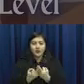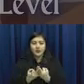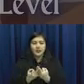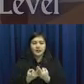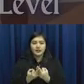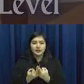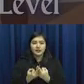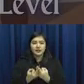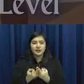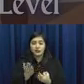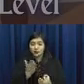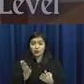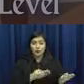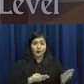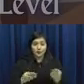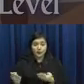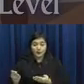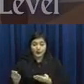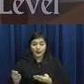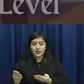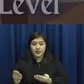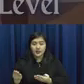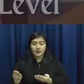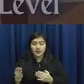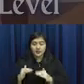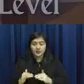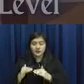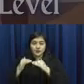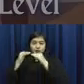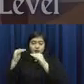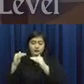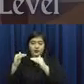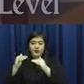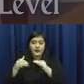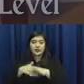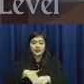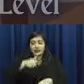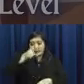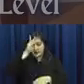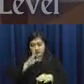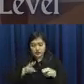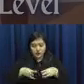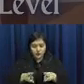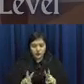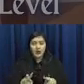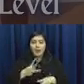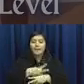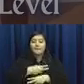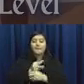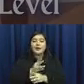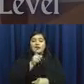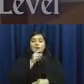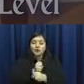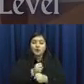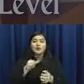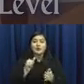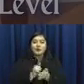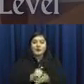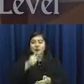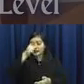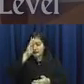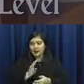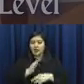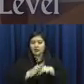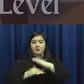gustong pagtaguyod ng Diyos. You see, ipataguyod natin yan sa Diyos, ipabuild natin sa Diyos ang ating pamilya na tayo ang